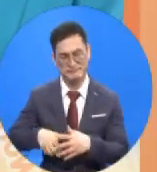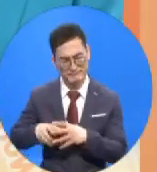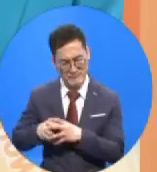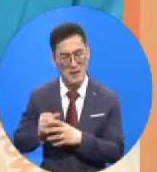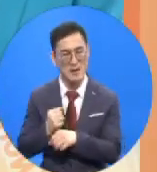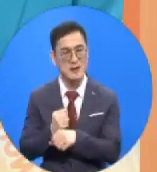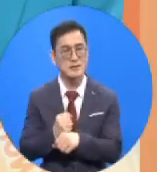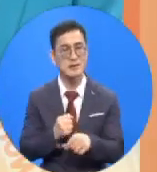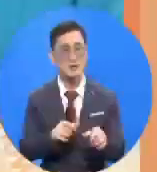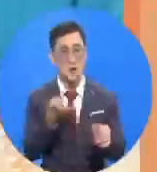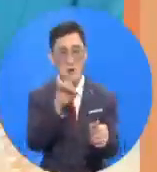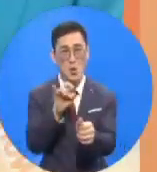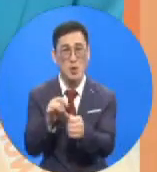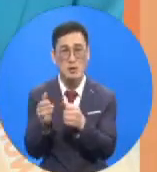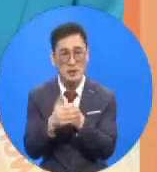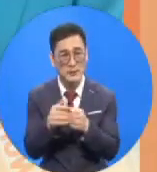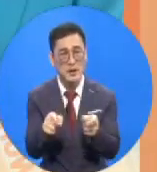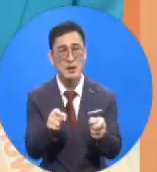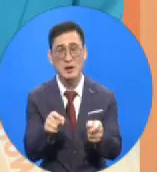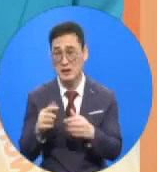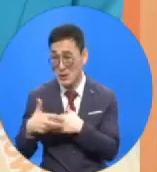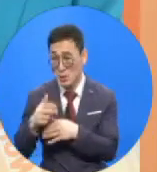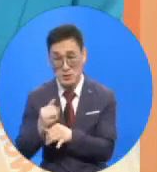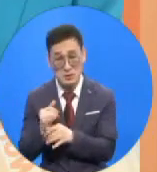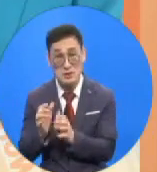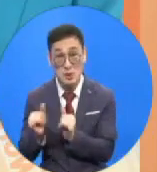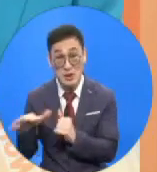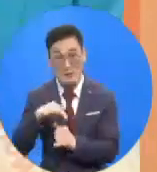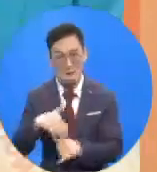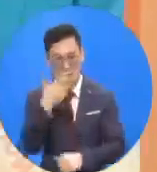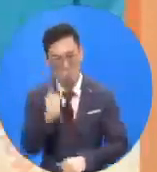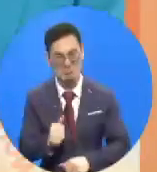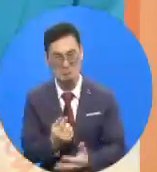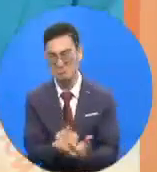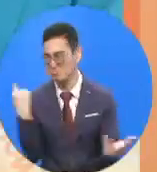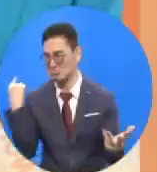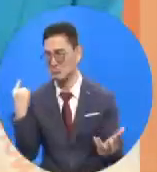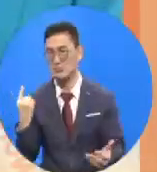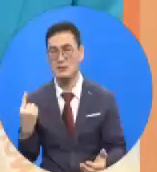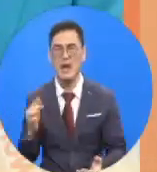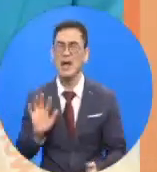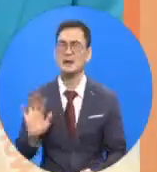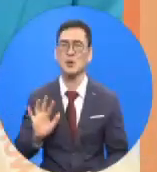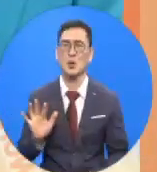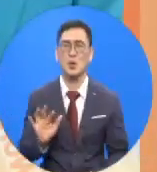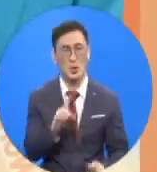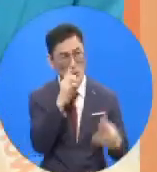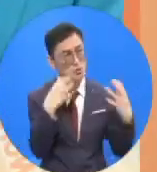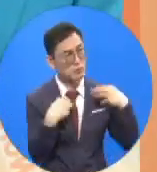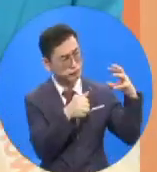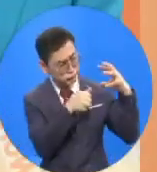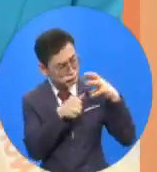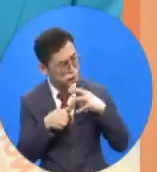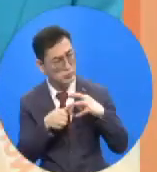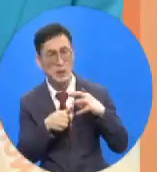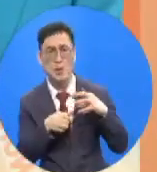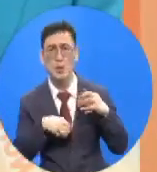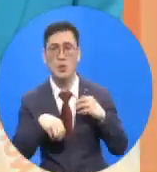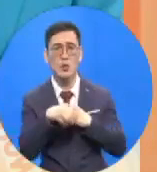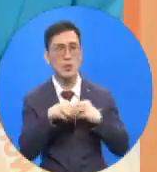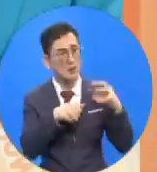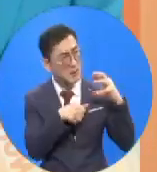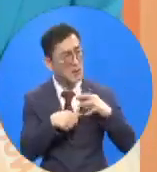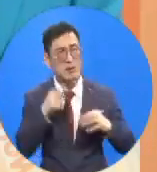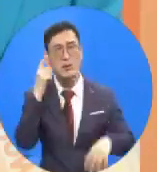코로나 2위 중 하시게 떠나고 싶어 내려 이 누가 있겠습니까 저의 서는 우리들의 이런 마음을 좀 이해를 해주시고 정말 빠른 종 안간